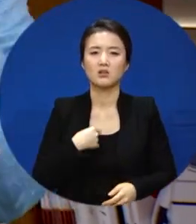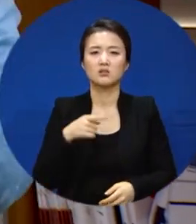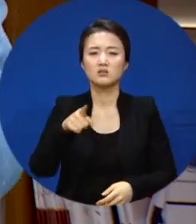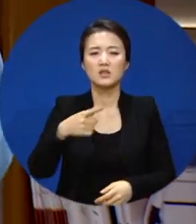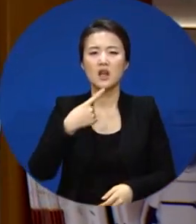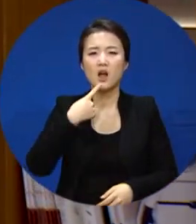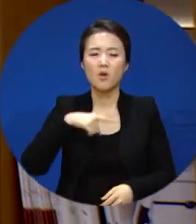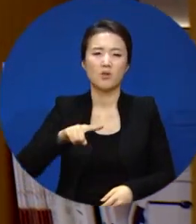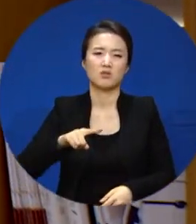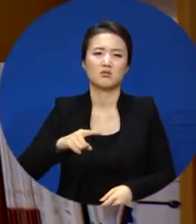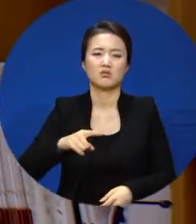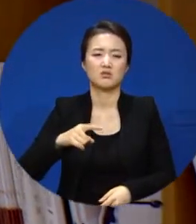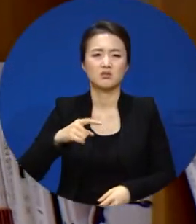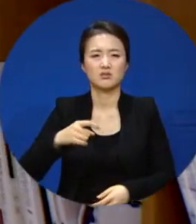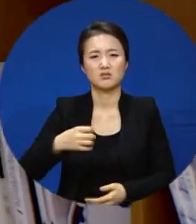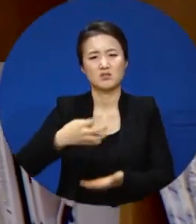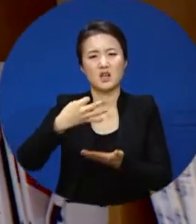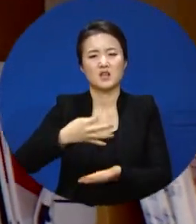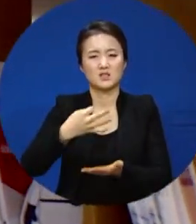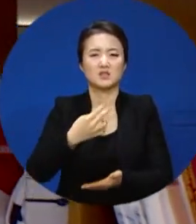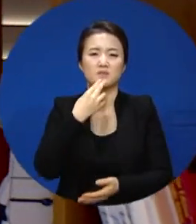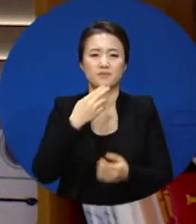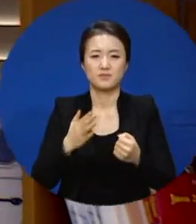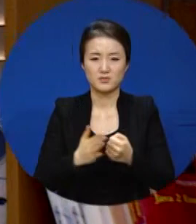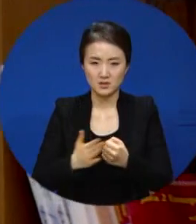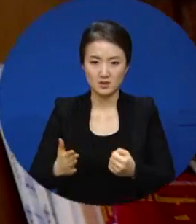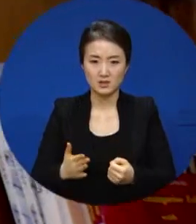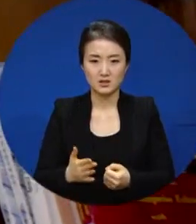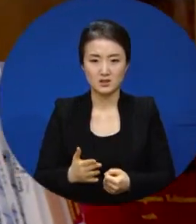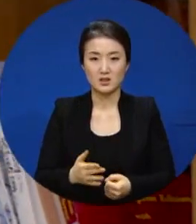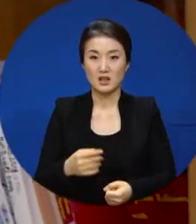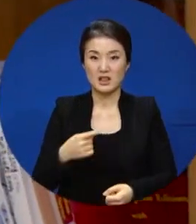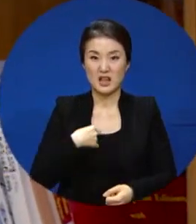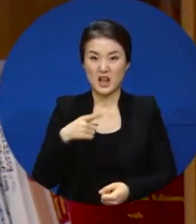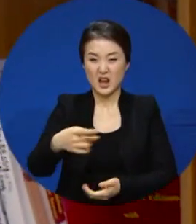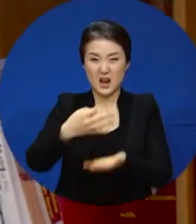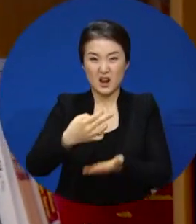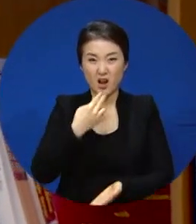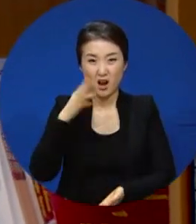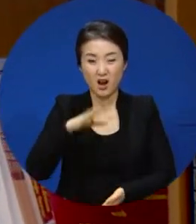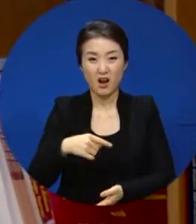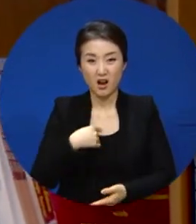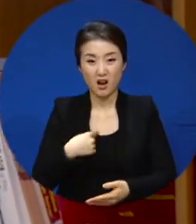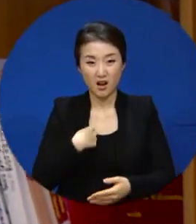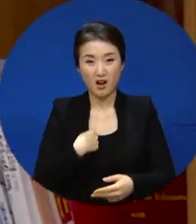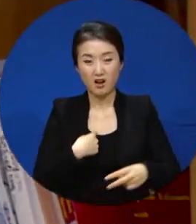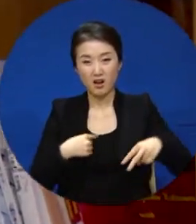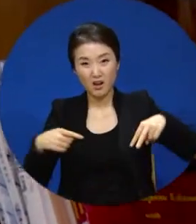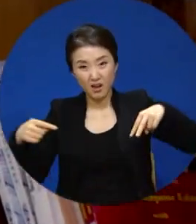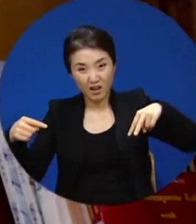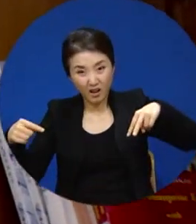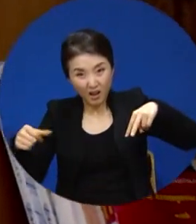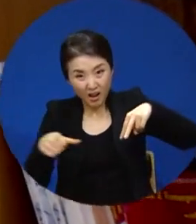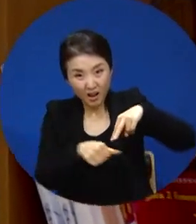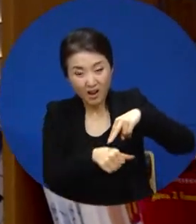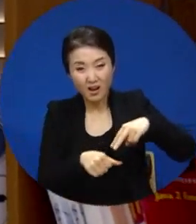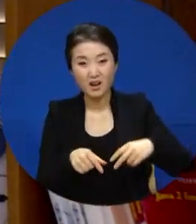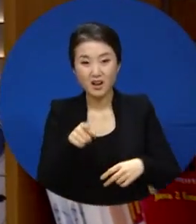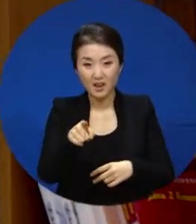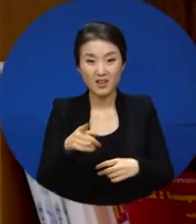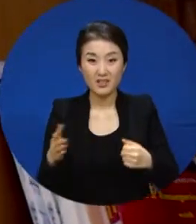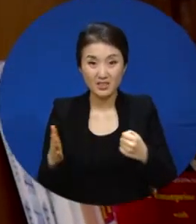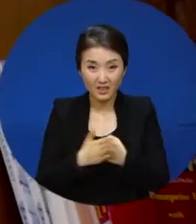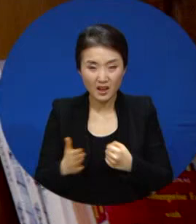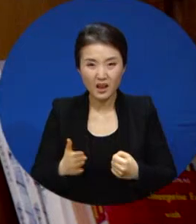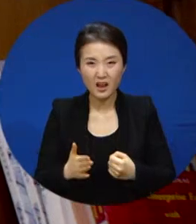없는 놈 이기 때문에 그래서 이런 시도 가치가 없는 나를 가랑이 사 회 로 기억하는 그 말 때문에 자존심 이 상황에서 내가 더